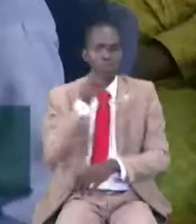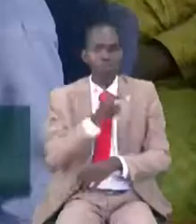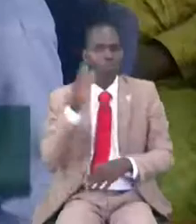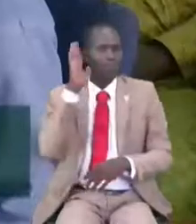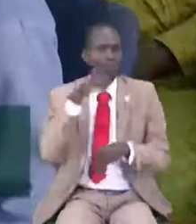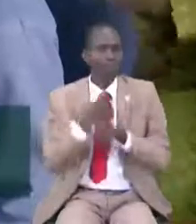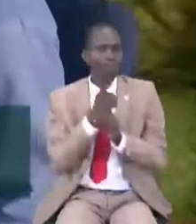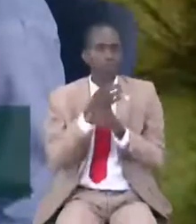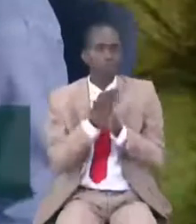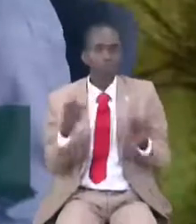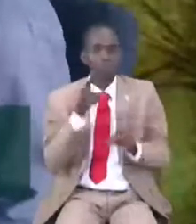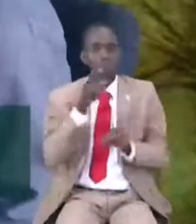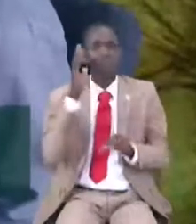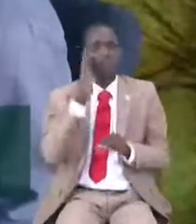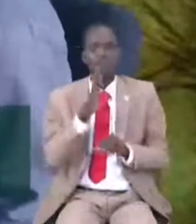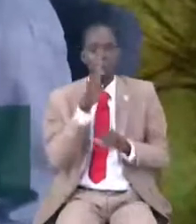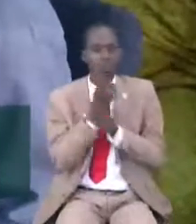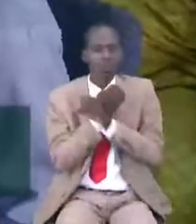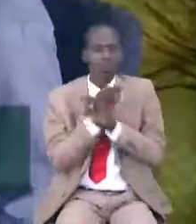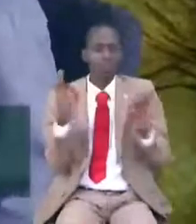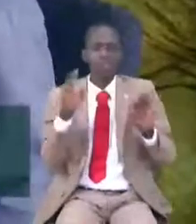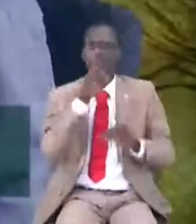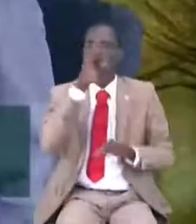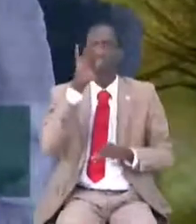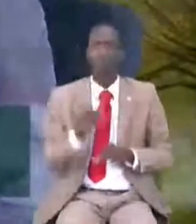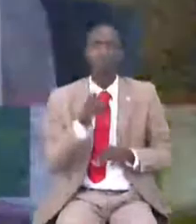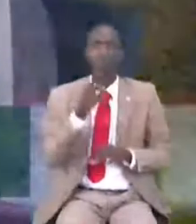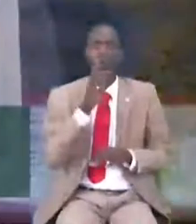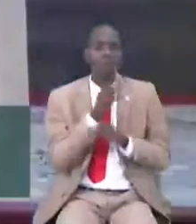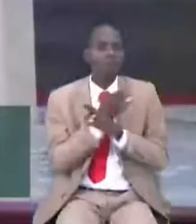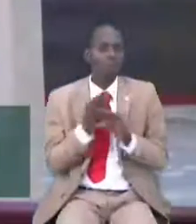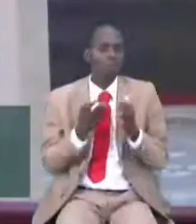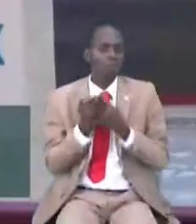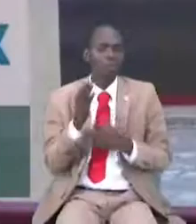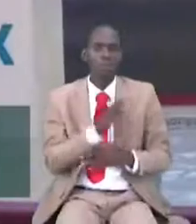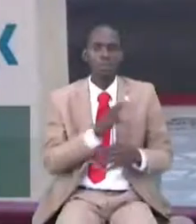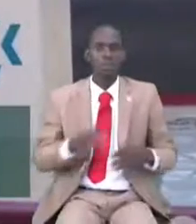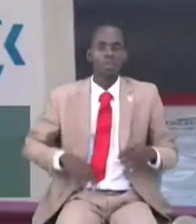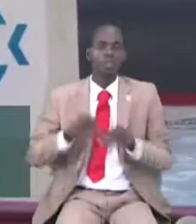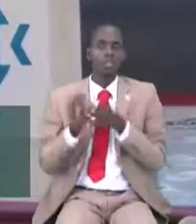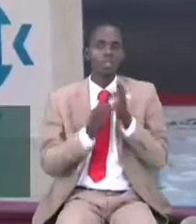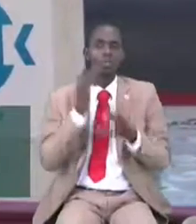affranchi au travers de Christ, au nom de Jésus-Christ. Et